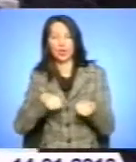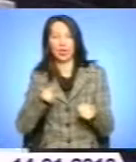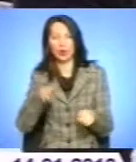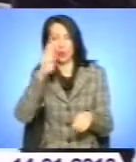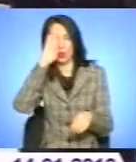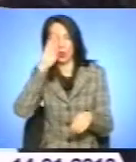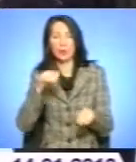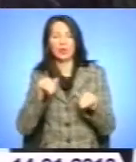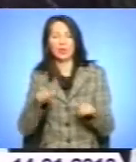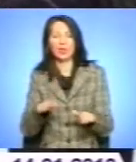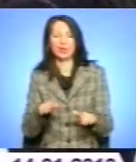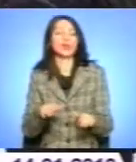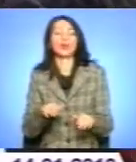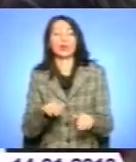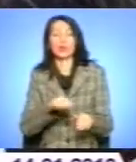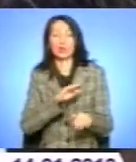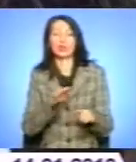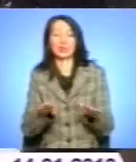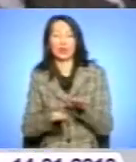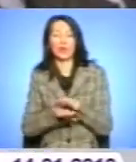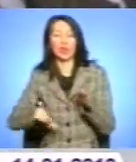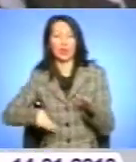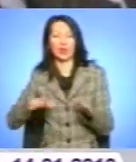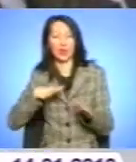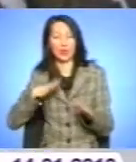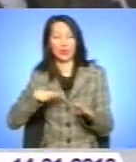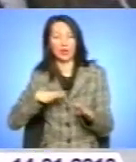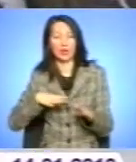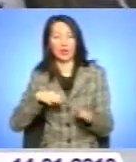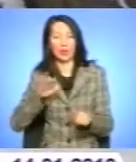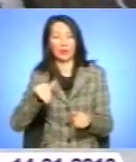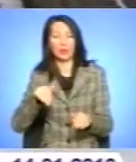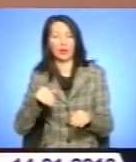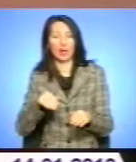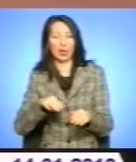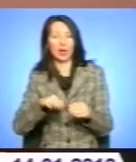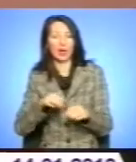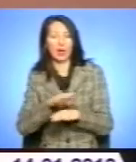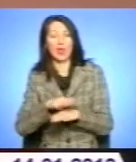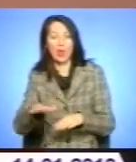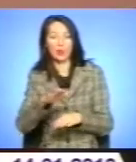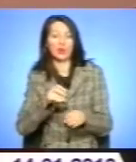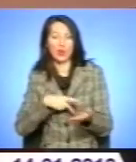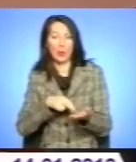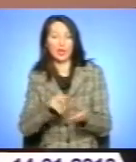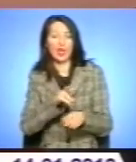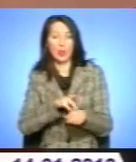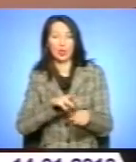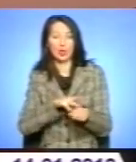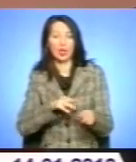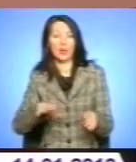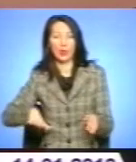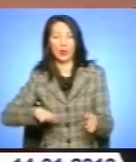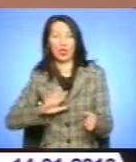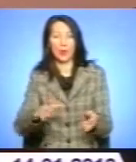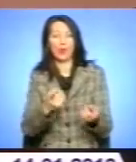та дочекатись більш зговірливих покупців. Натомість на його подвір'я завітали міліціонери. Коня було вилучено та повернуто власникам.